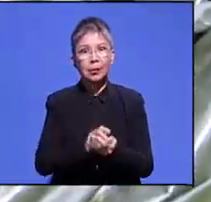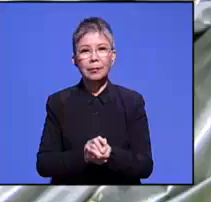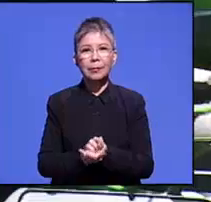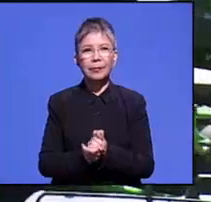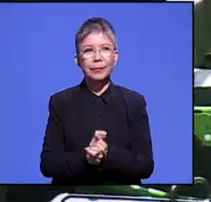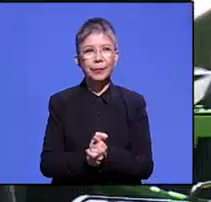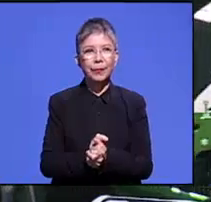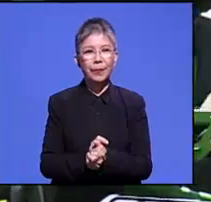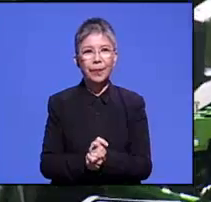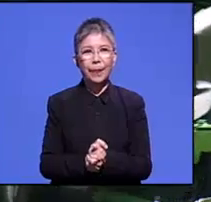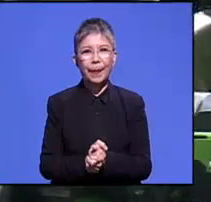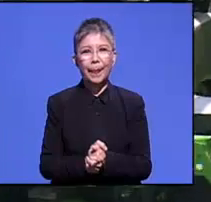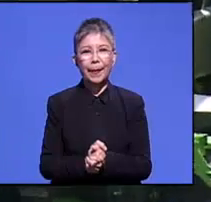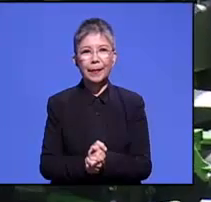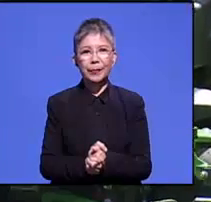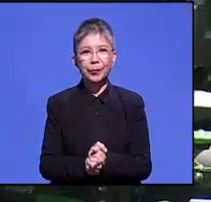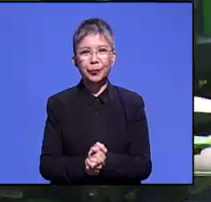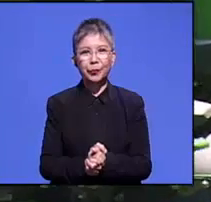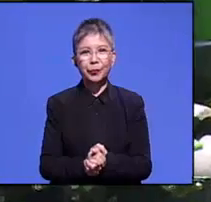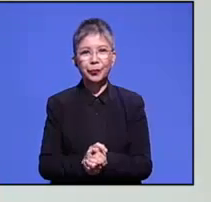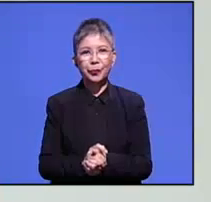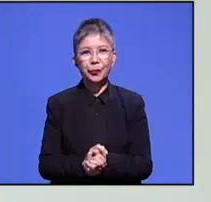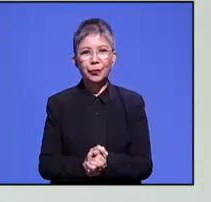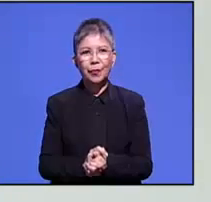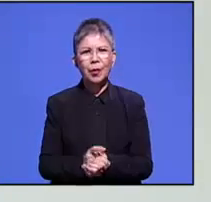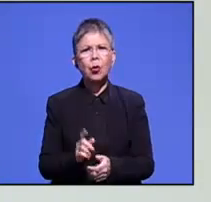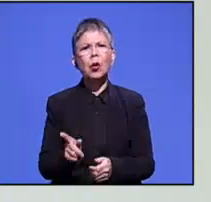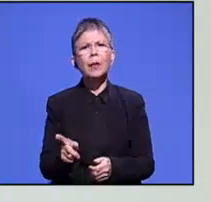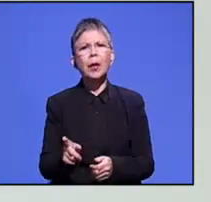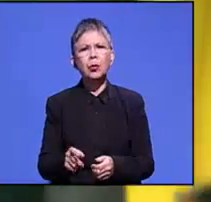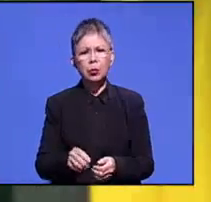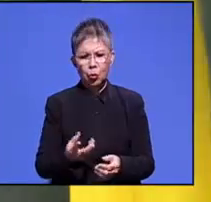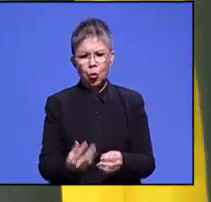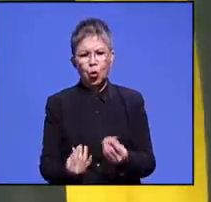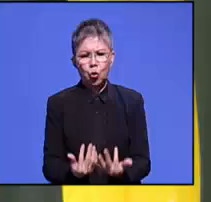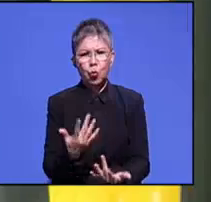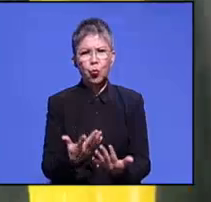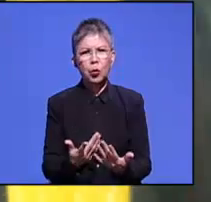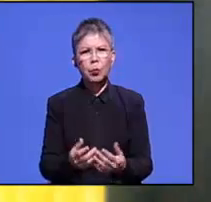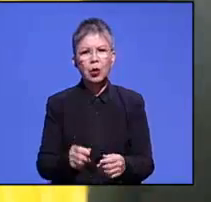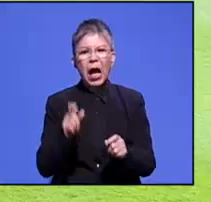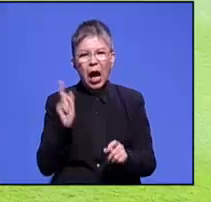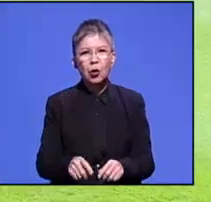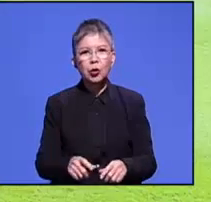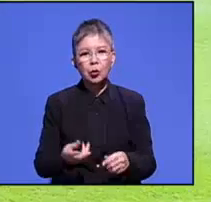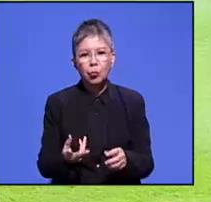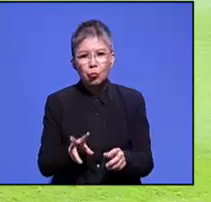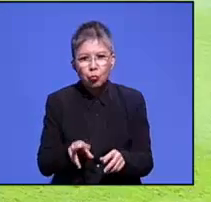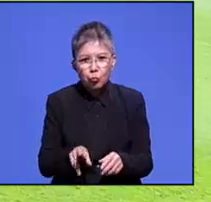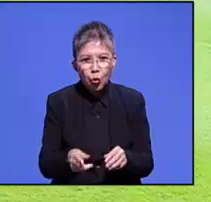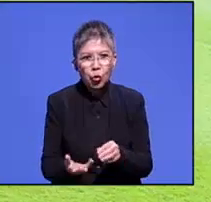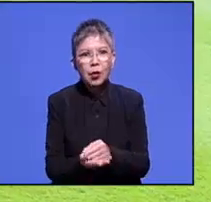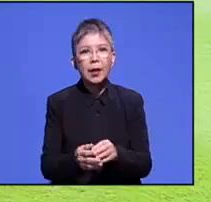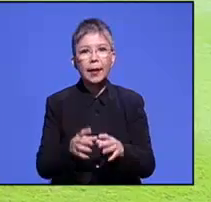bro sebenarnya untuk apa sih rumput lapangan harus dipotong dengan aturan khusus Hai